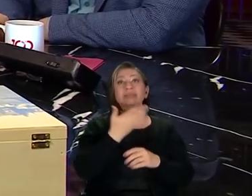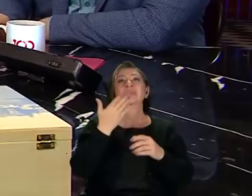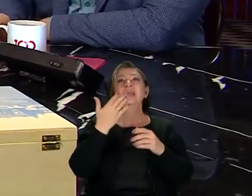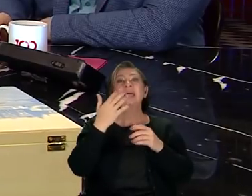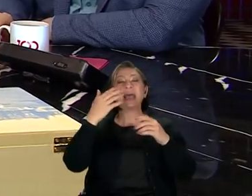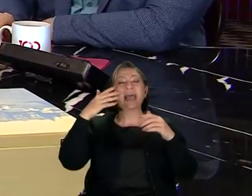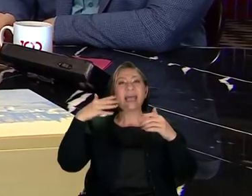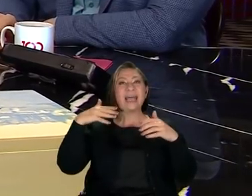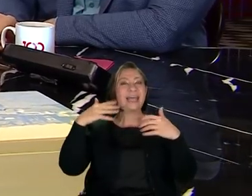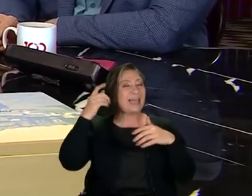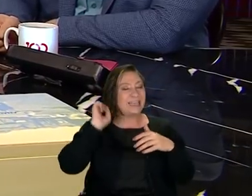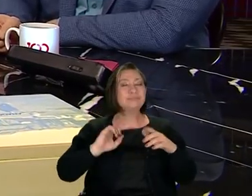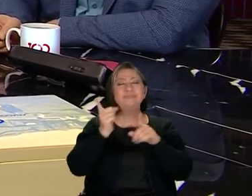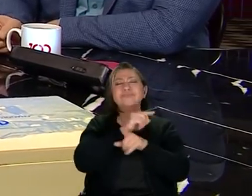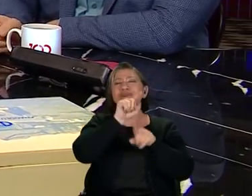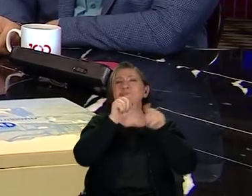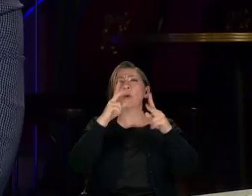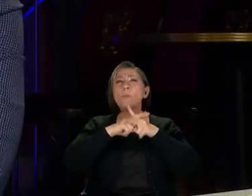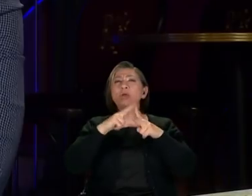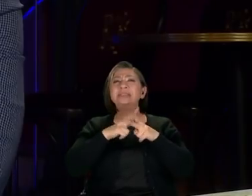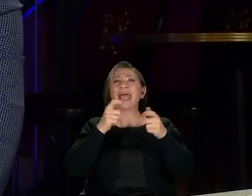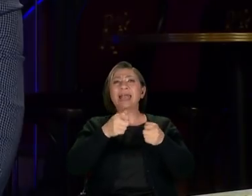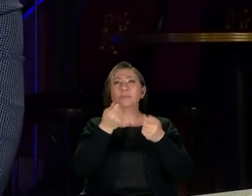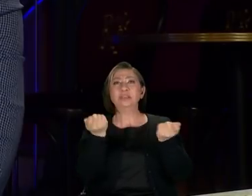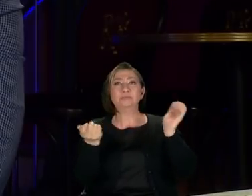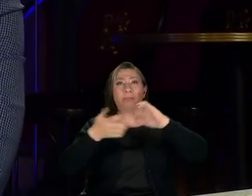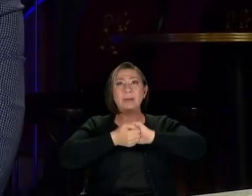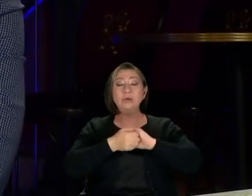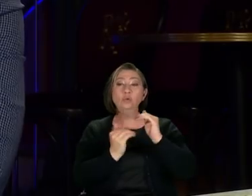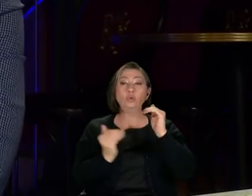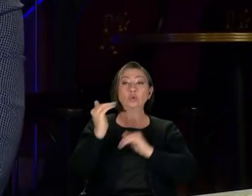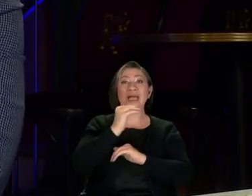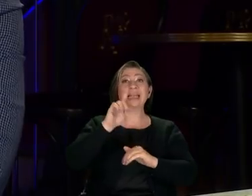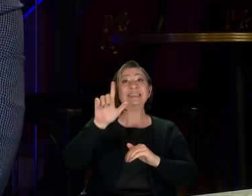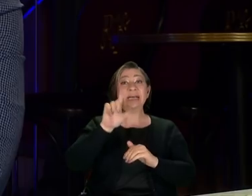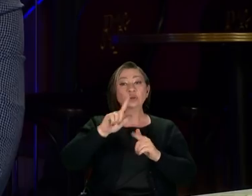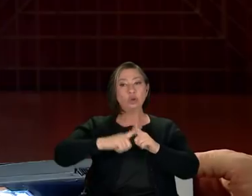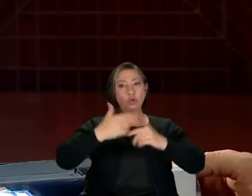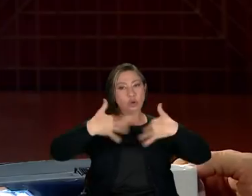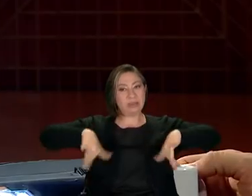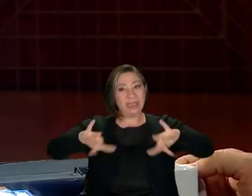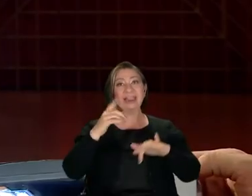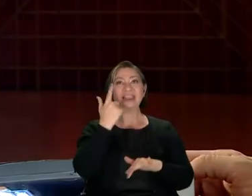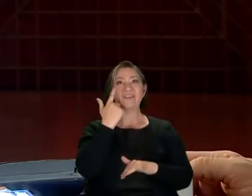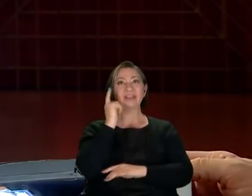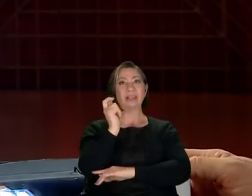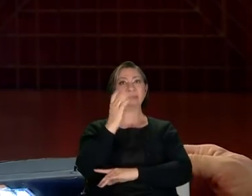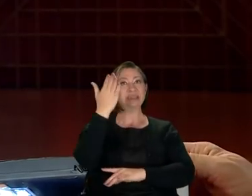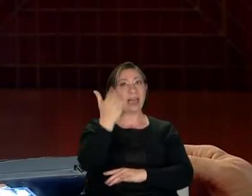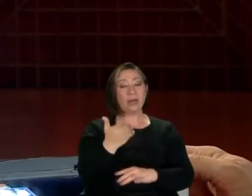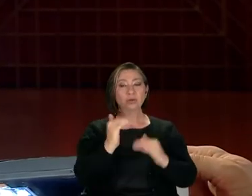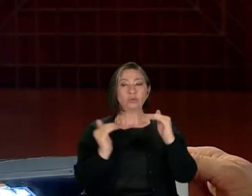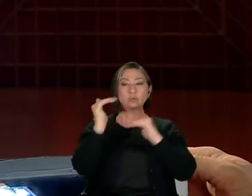ülkelerin polis akademilerinde uluslararası polis eğitimleri, işbirlikleriyle yüksek lisans jüriliği ve devleti temsilen üst